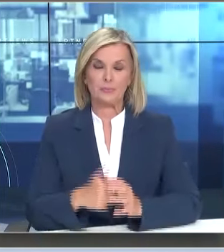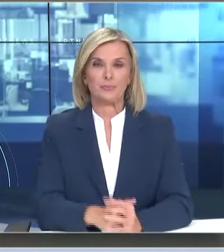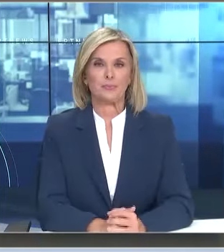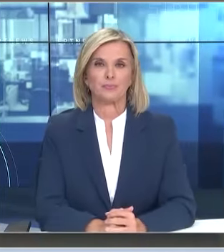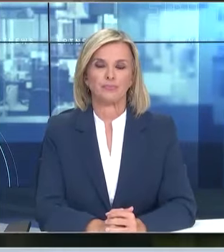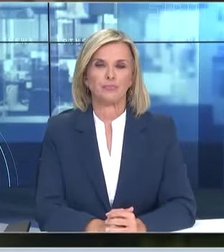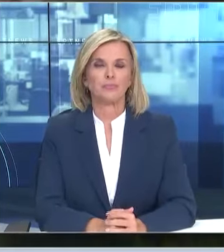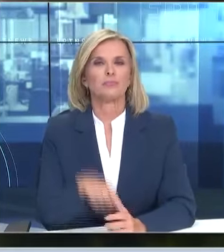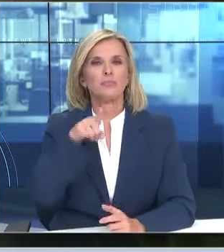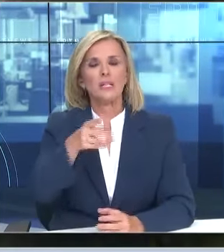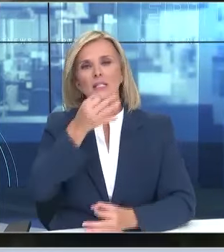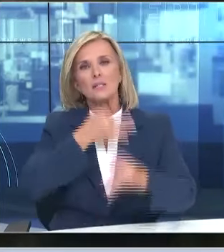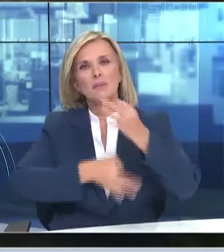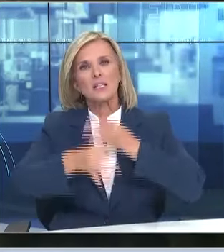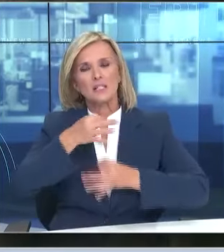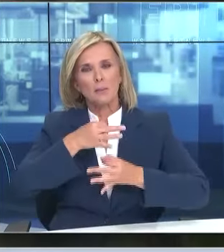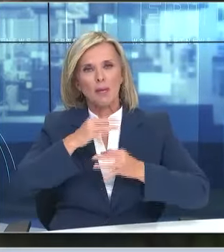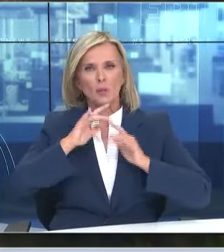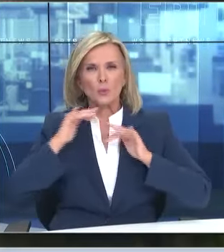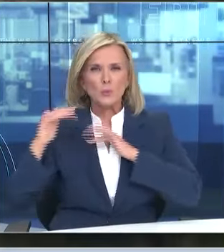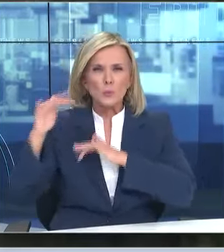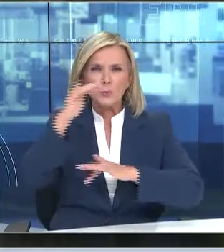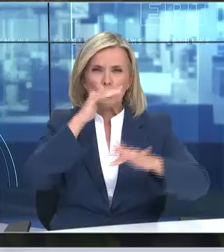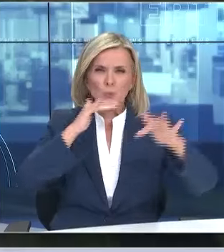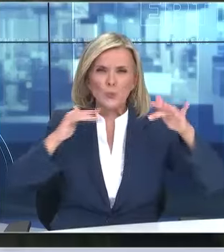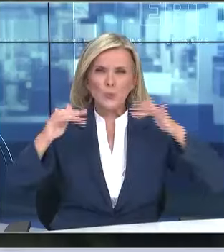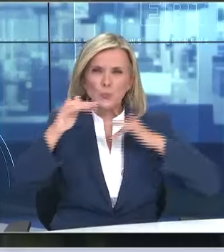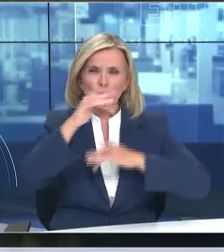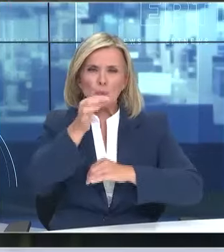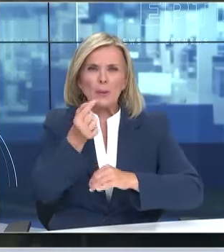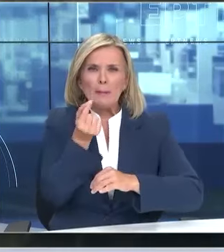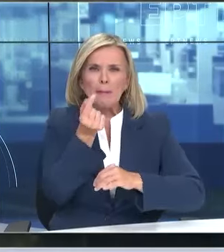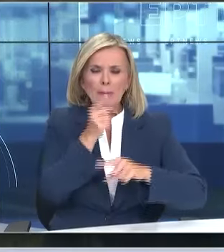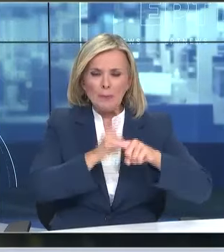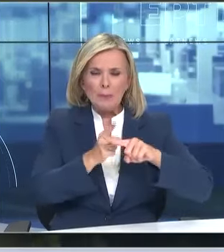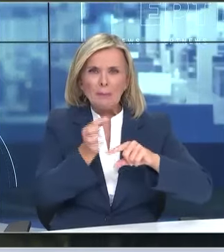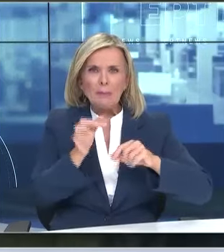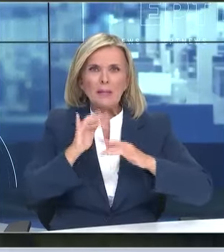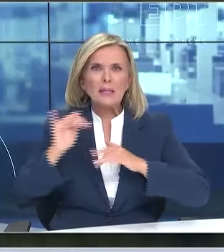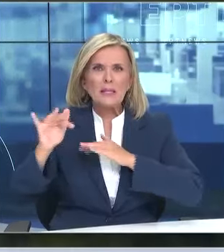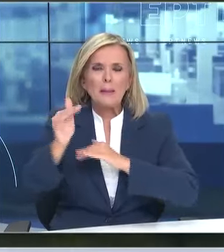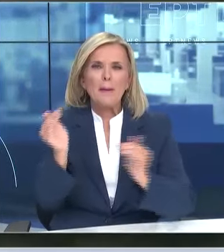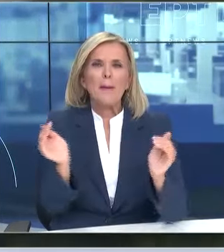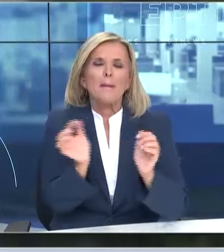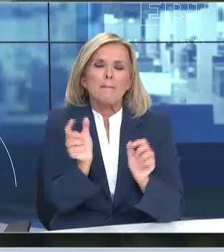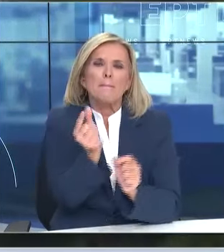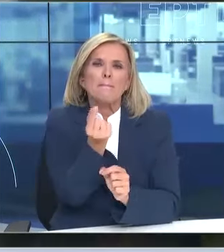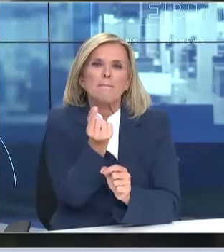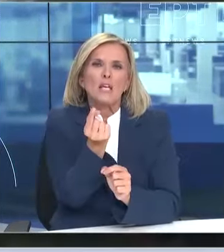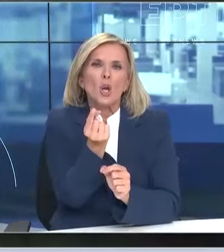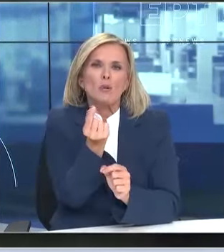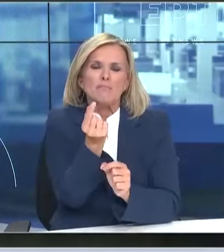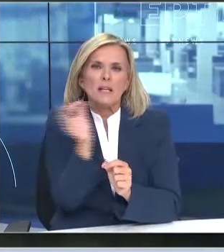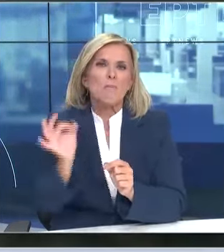τα μικροσωματίδια πόσο αναμένεται να μείνουν στην ατμόσφαιρα πάνω από το λεκανοπέδιο?